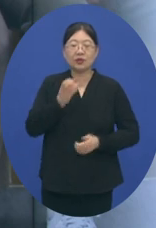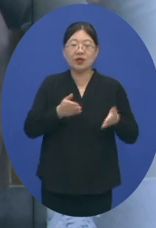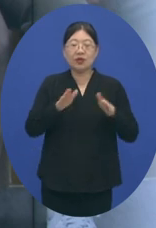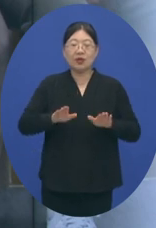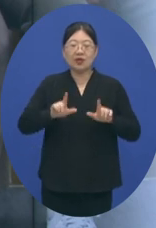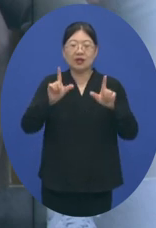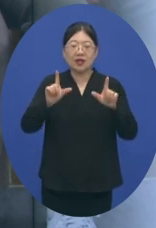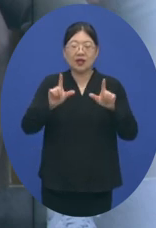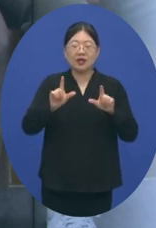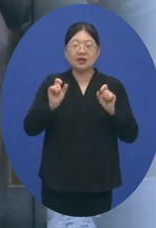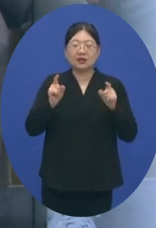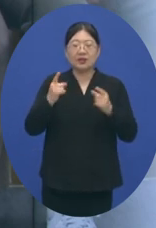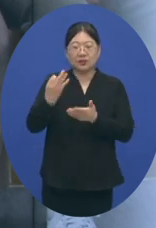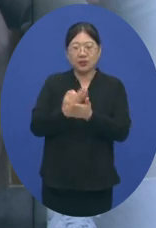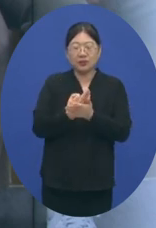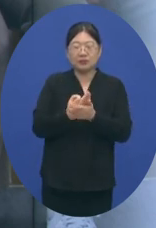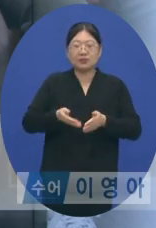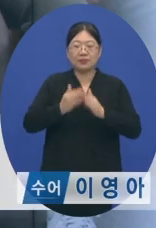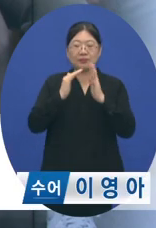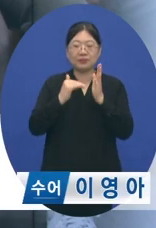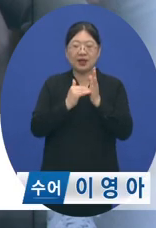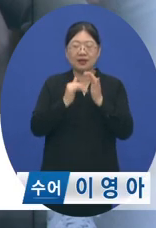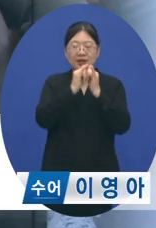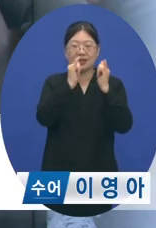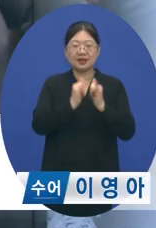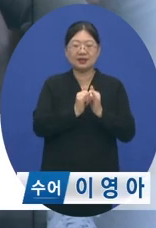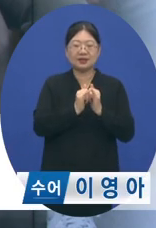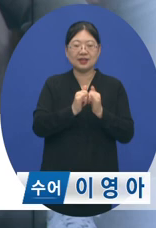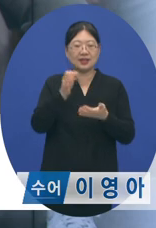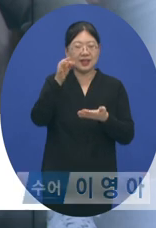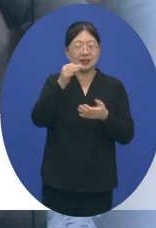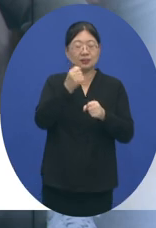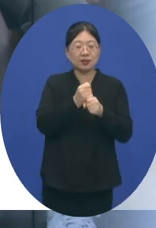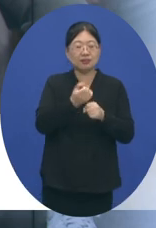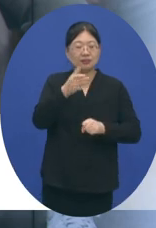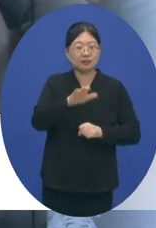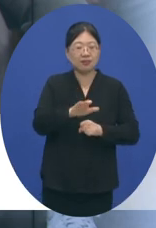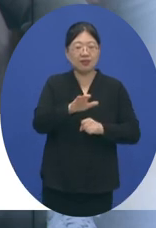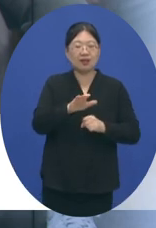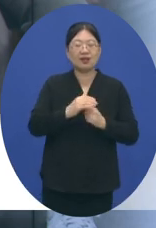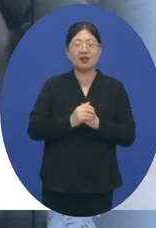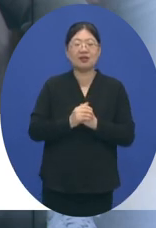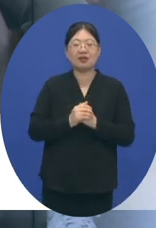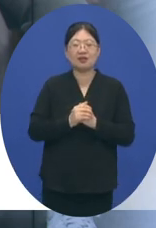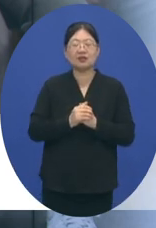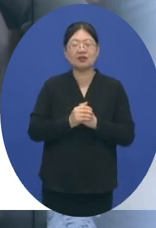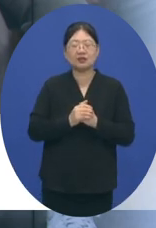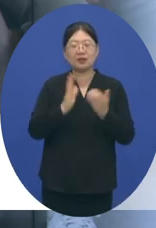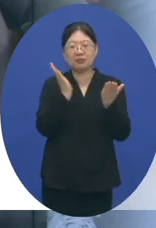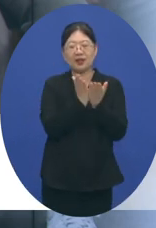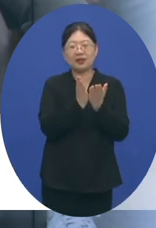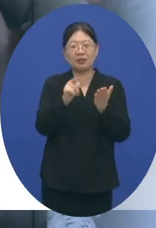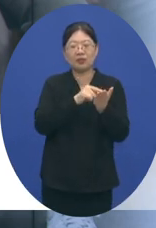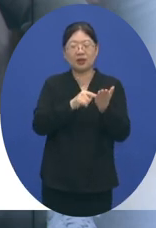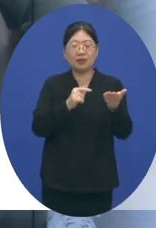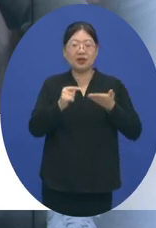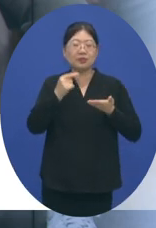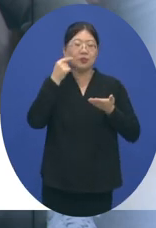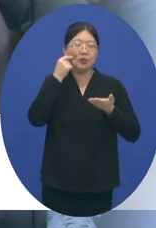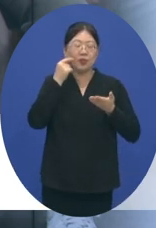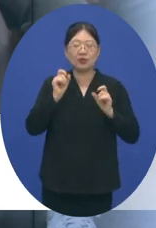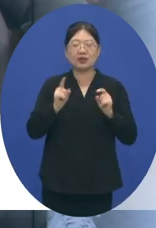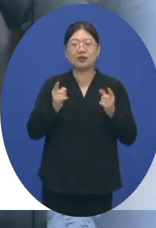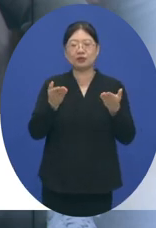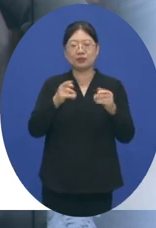경도는 올해 기회소득을 신설했습니다. 사회에서 가치를 창출하지만 그에 상응하는 보상을 받지 못하는 사람들에게 기회를